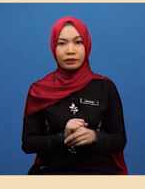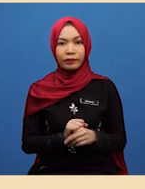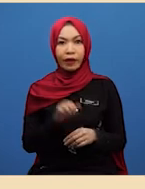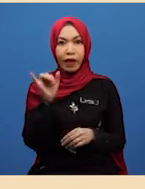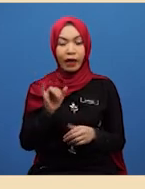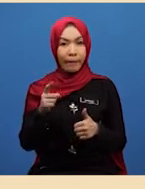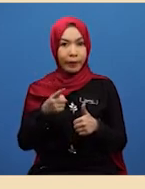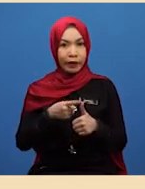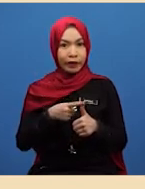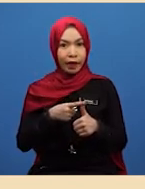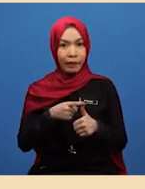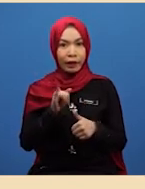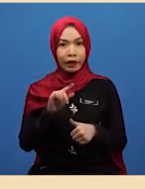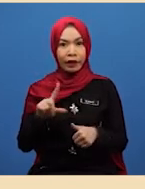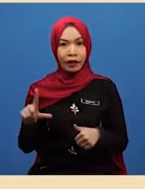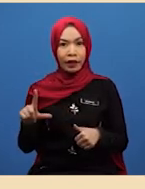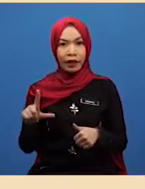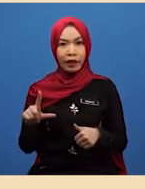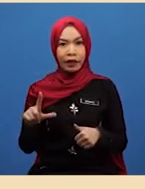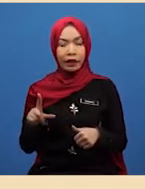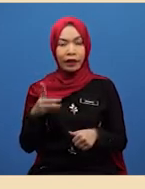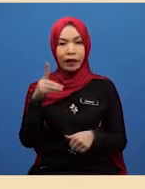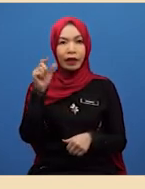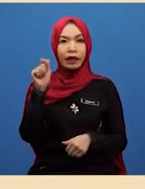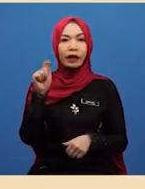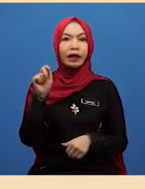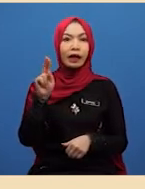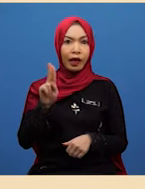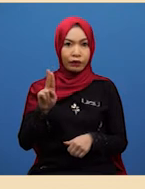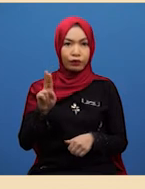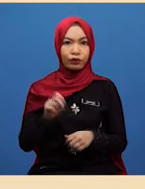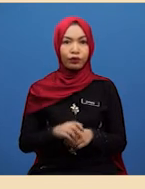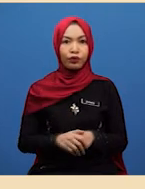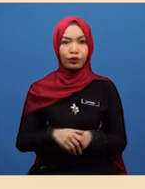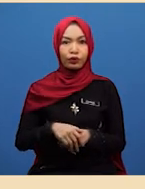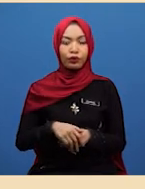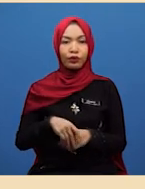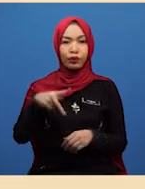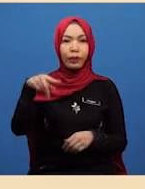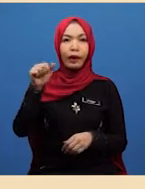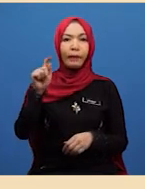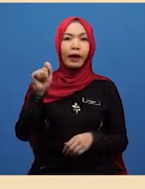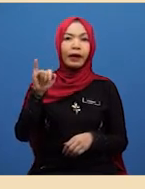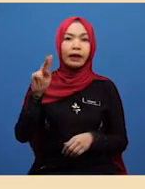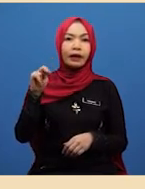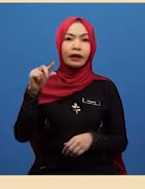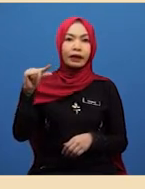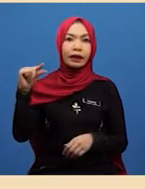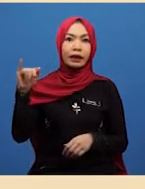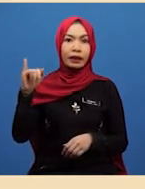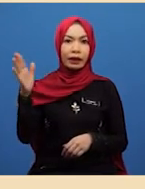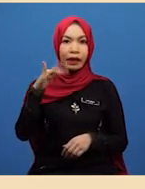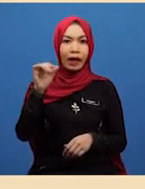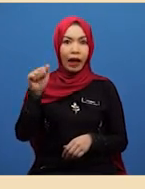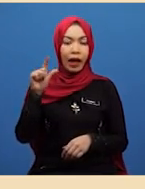Yang pertama ialah Datu Patinggi Ali. Siapakah beliau? Beliau merupakan